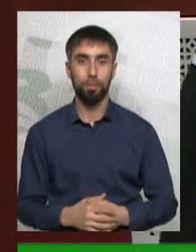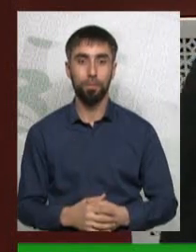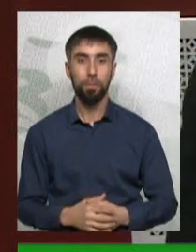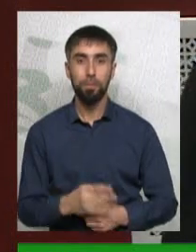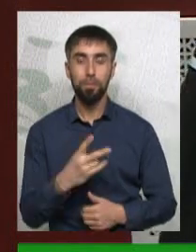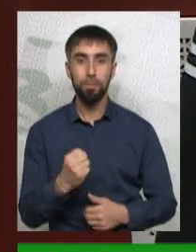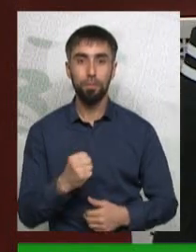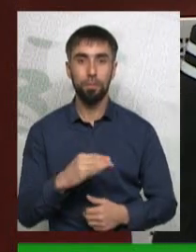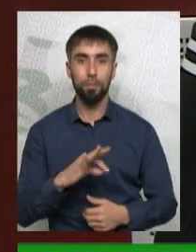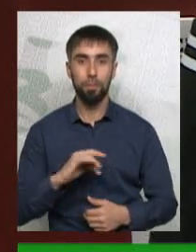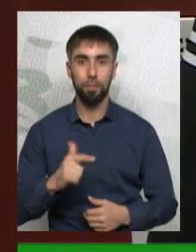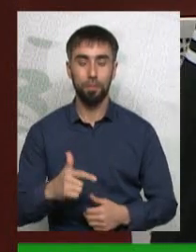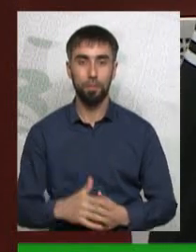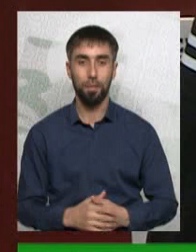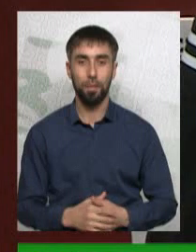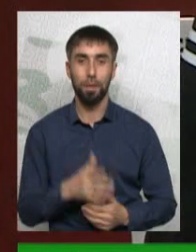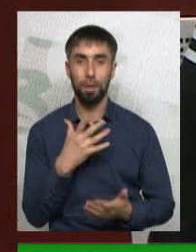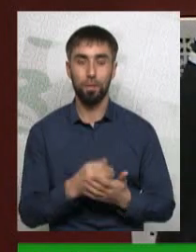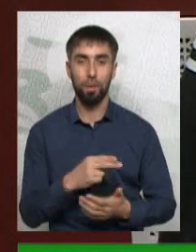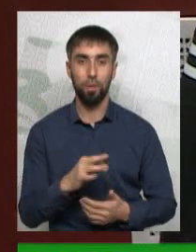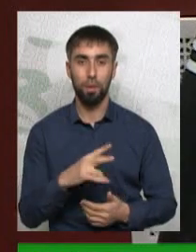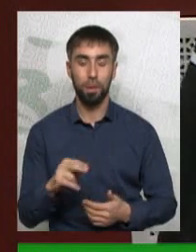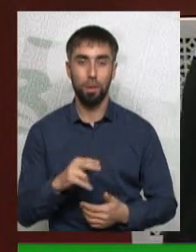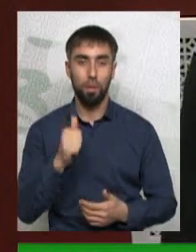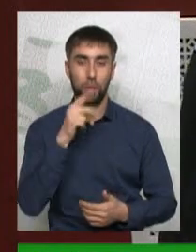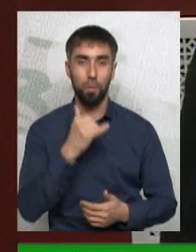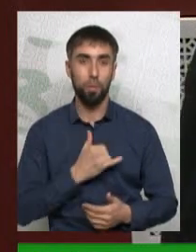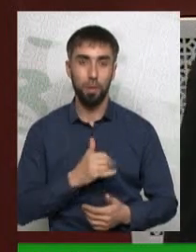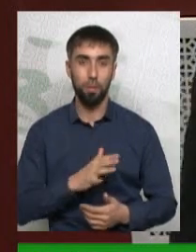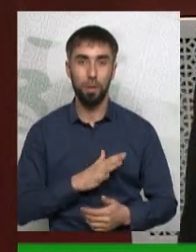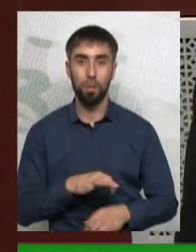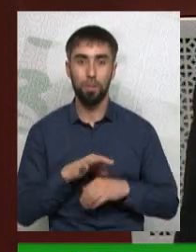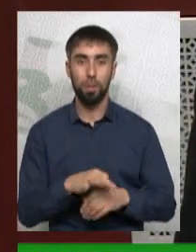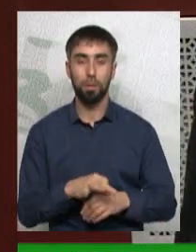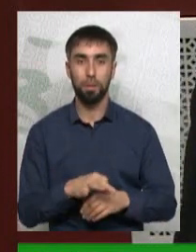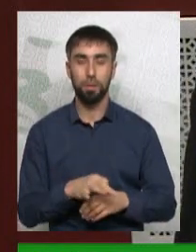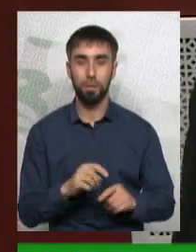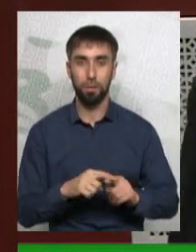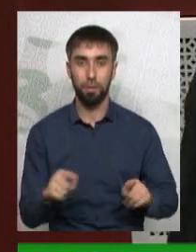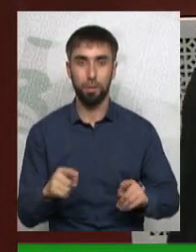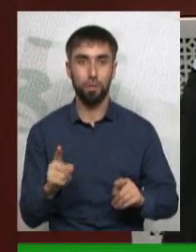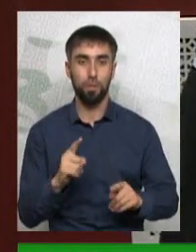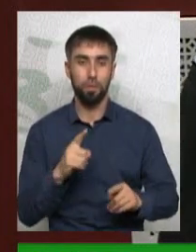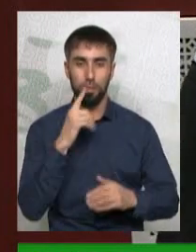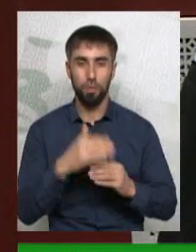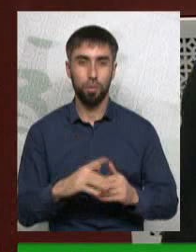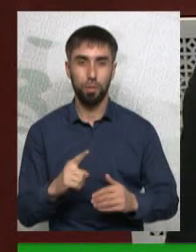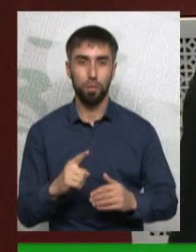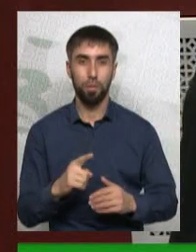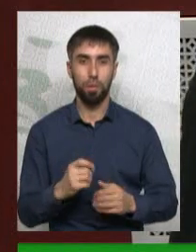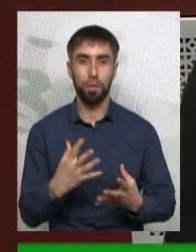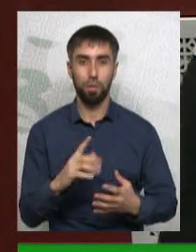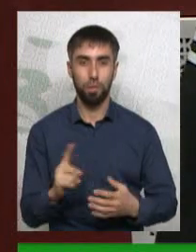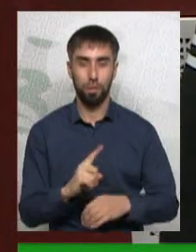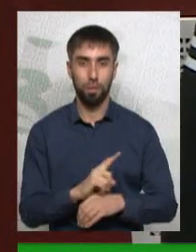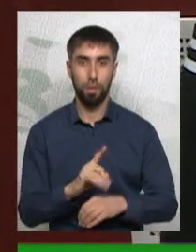на тренинг свой доклад, который у нас будет проходить в течение почти что полутора часов.